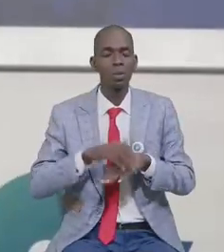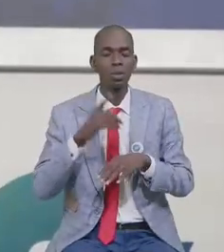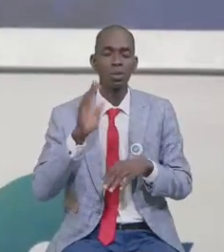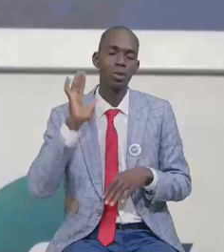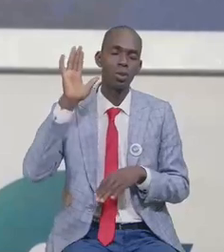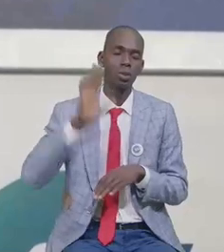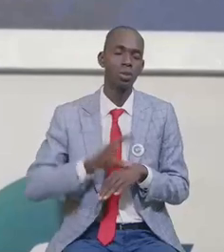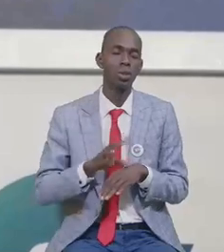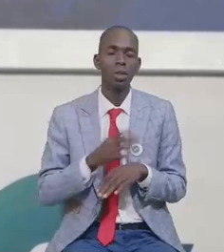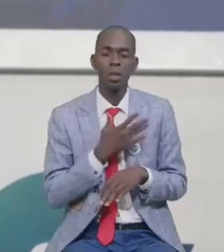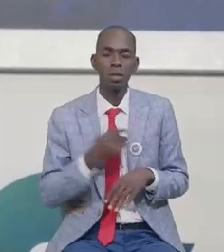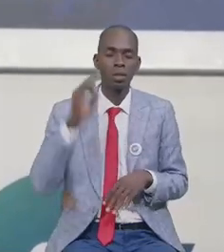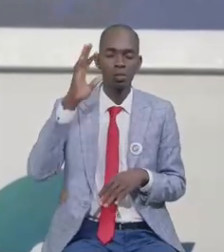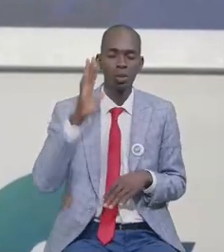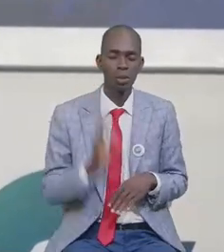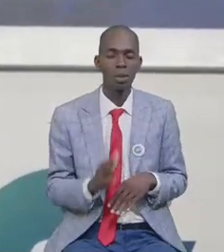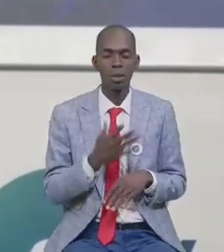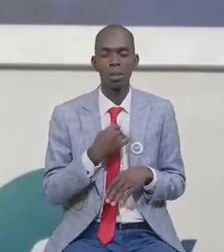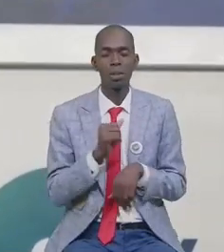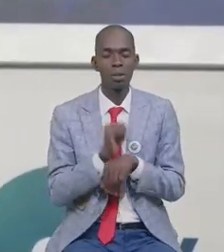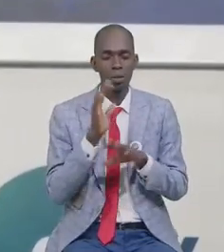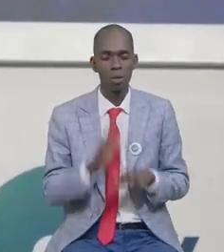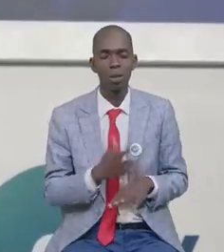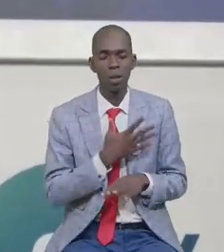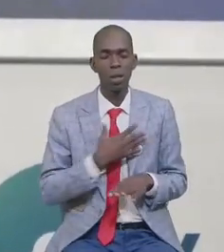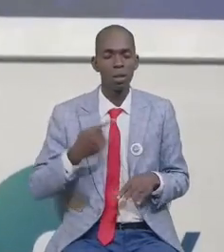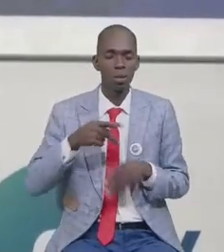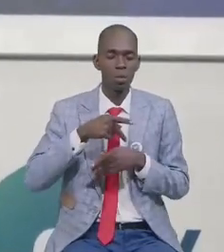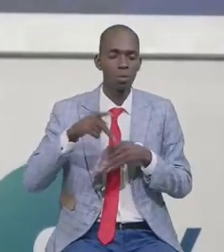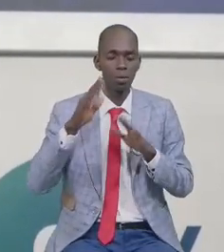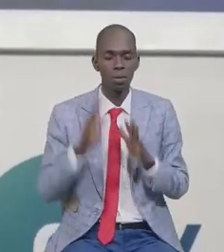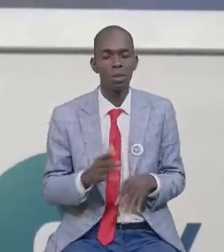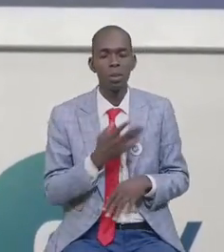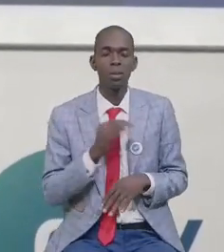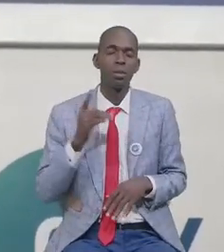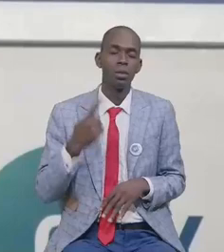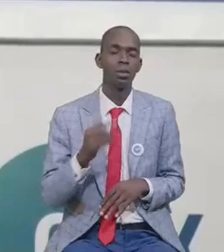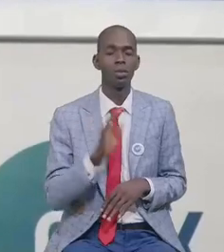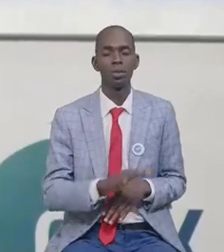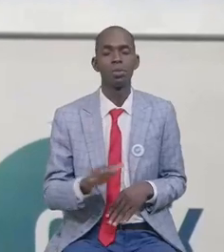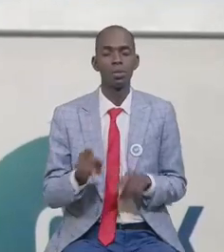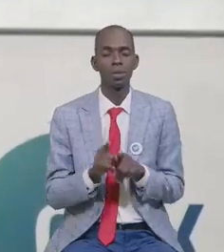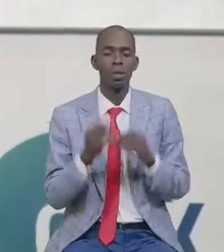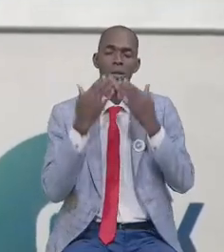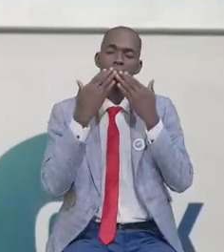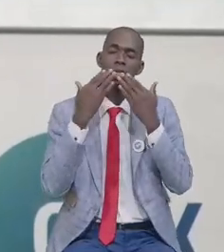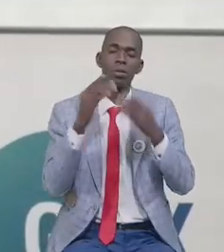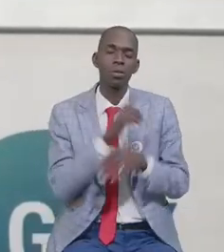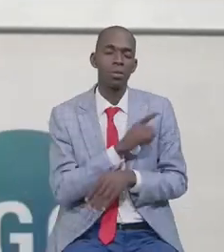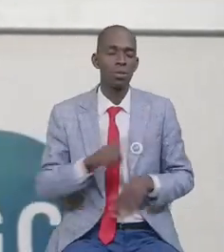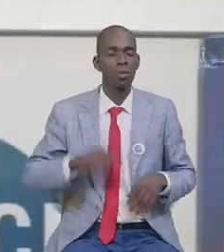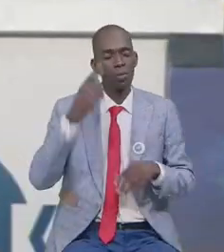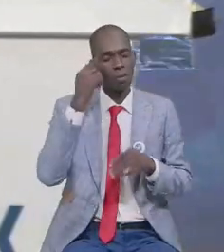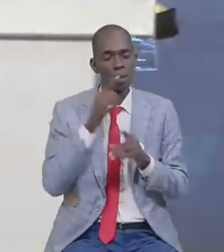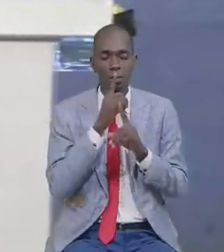sur les ministres, les ouvriers, les professionnels, tes enfants. Merci Seigneur pour l'exaucement. Au nom